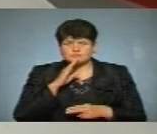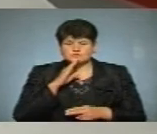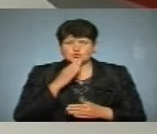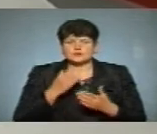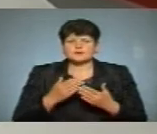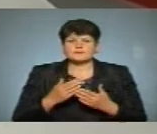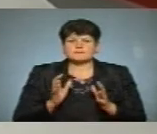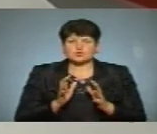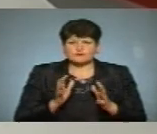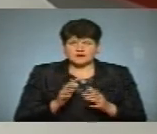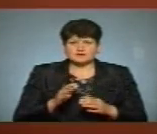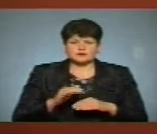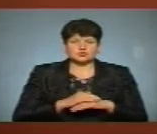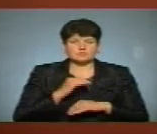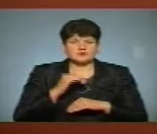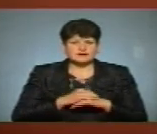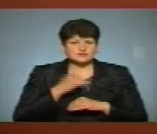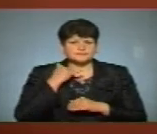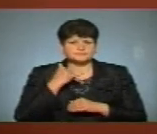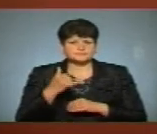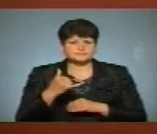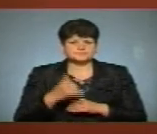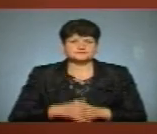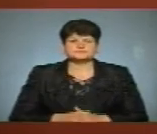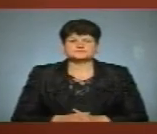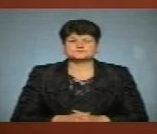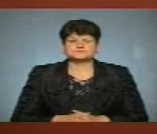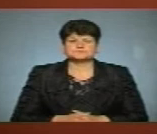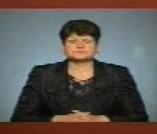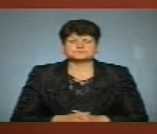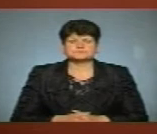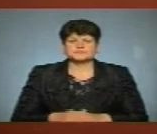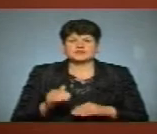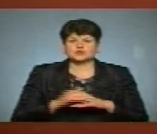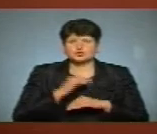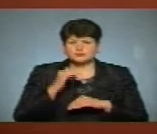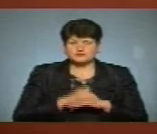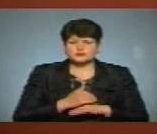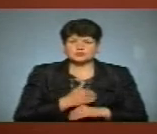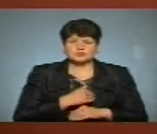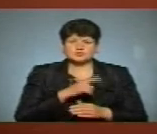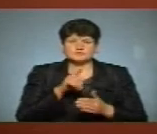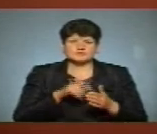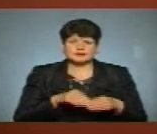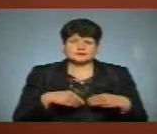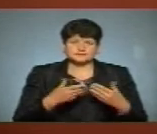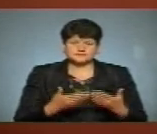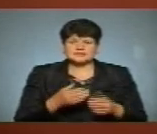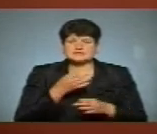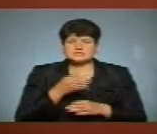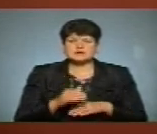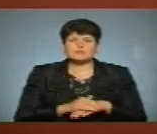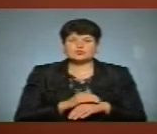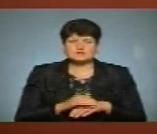дзвінок. Доброго вечора, ми вас слухаємо. Ставте своє запитання. Доброго вечора, хочу поставити таке запитання. Скажіть, будь